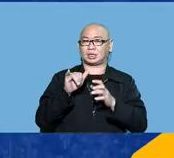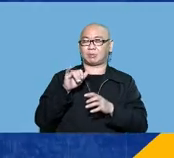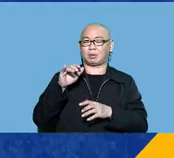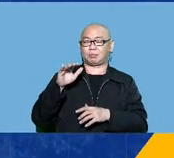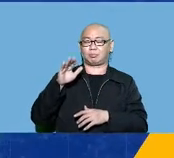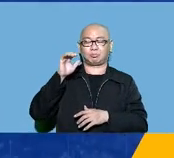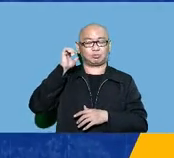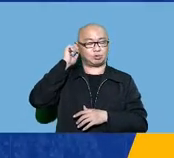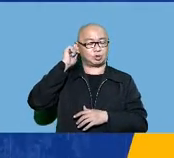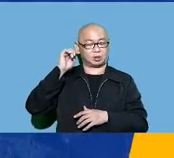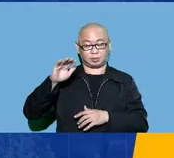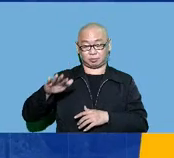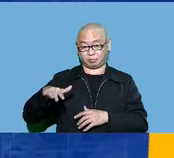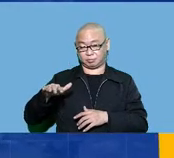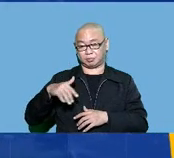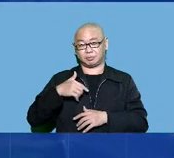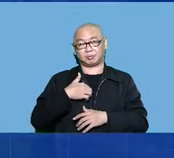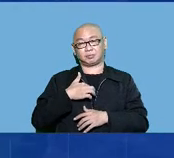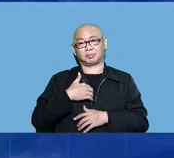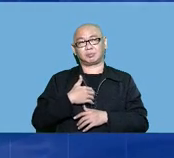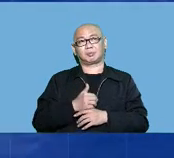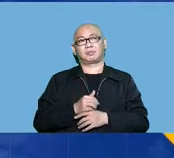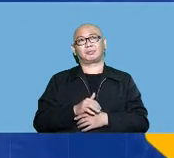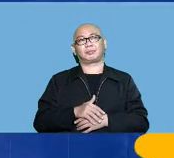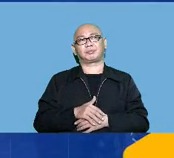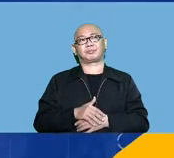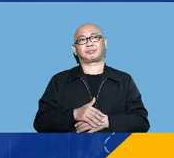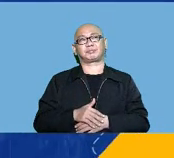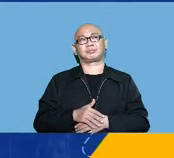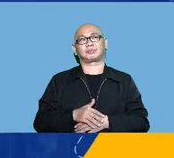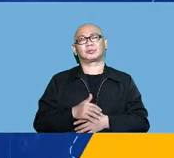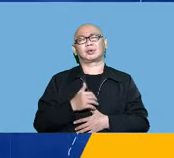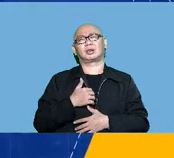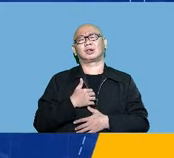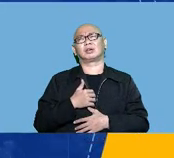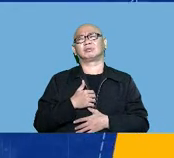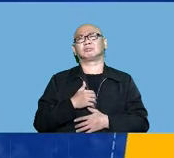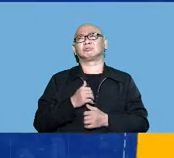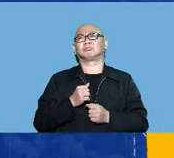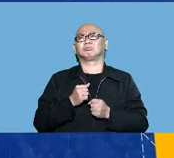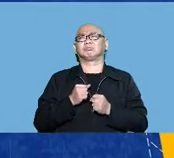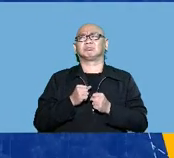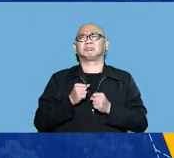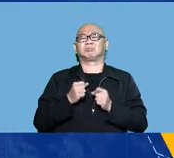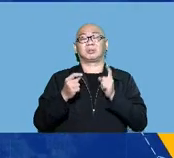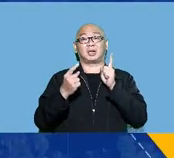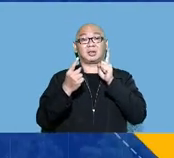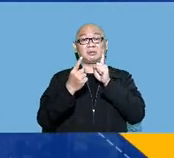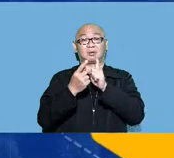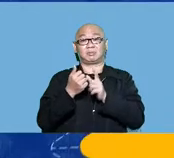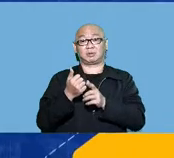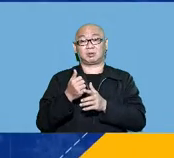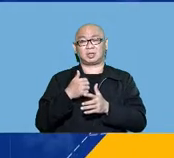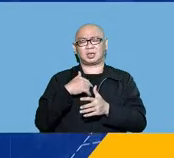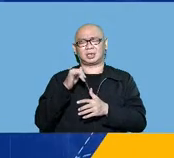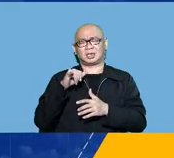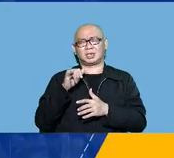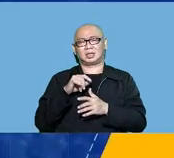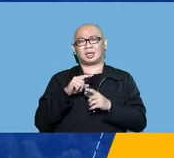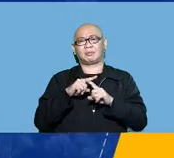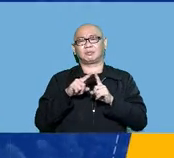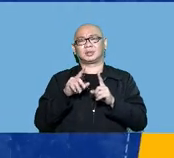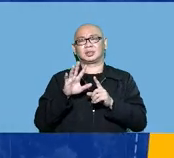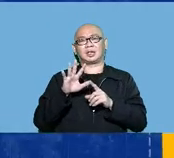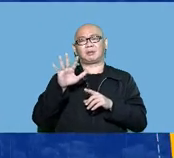yang ini, skopusnya banyak sekali ini. Wah, saya juga berhadapan dengan beliau saya iya-iya aja, tapi